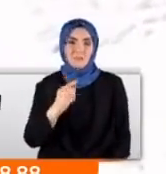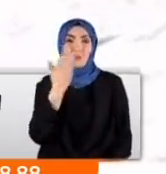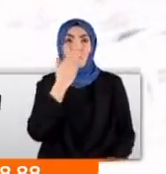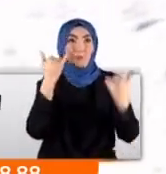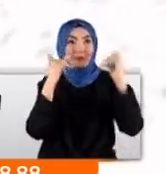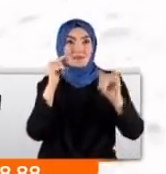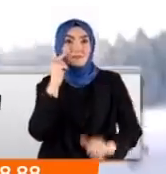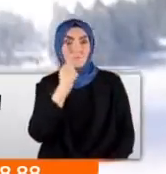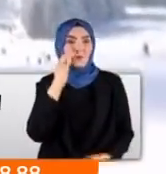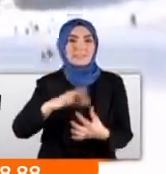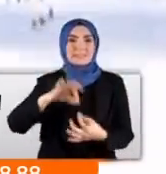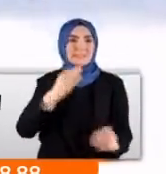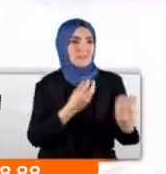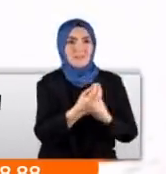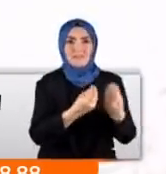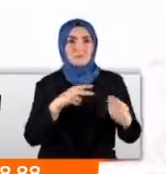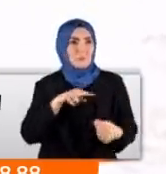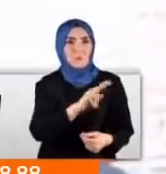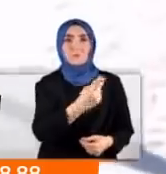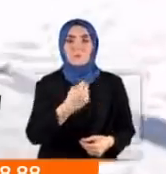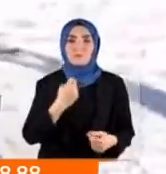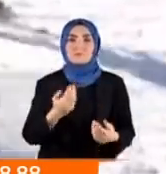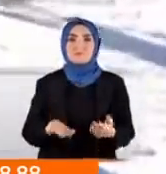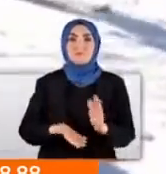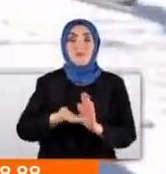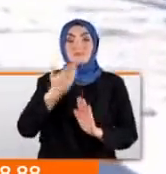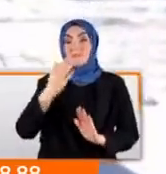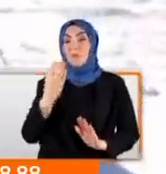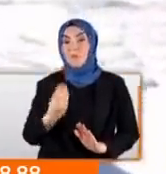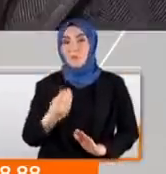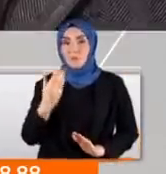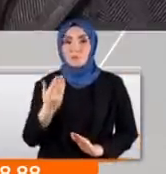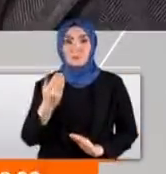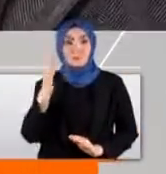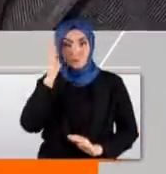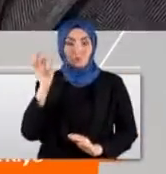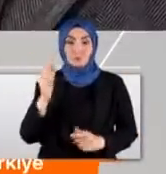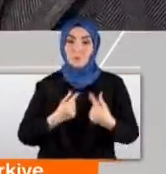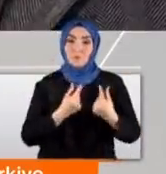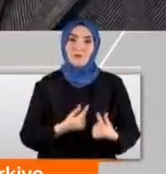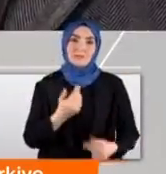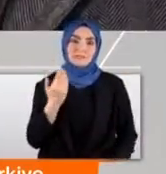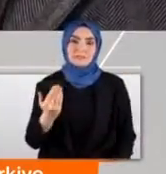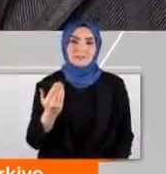insan hareketliliği artmaya başladı ve uzmanlardan bu konuda çok önemli bir uyarı geldi